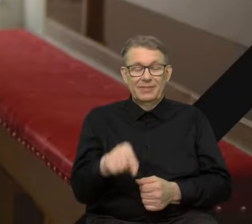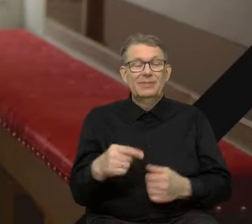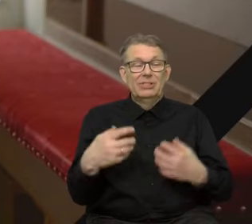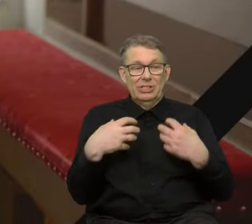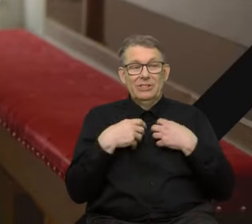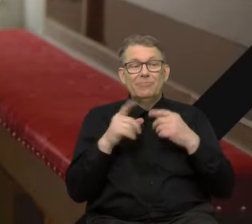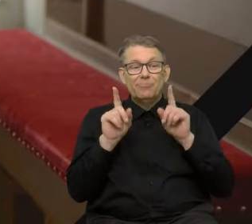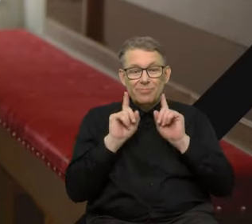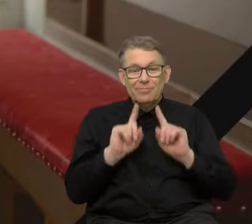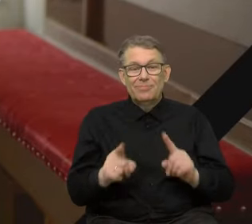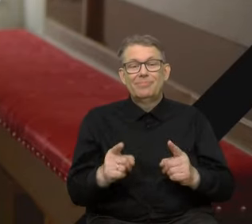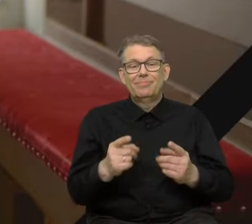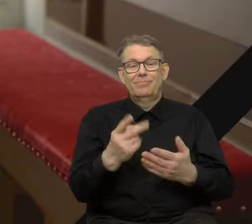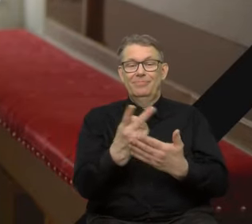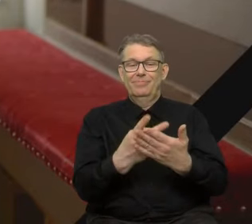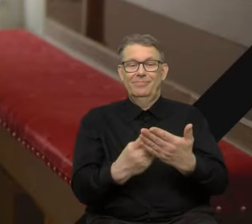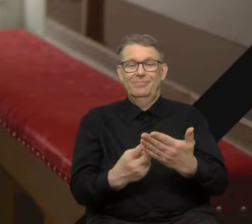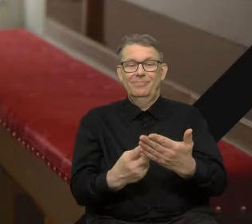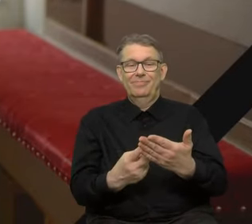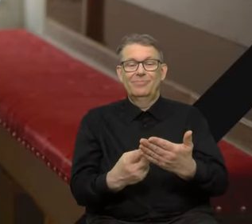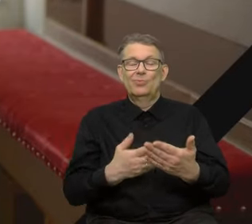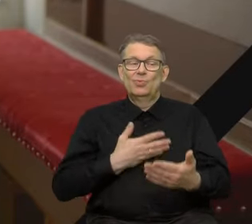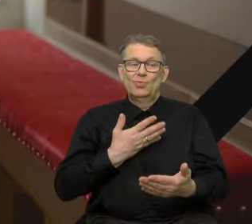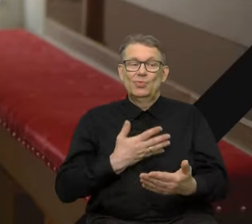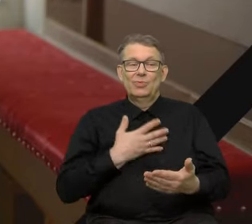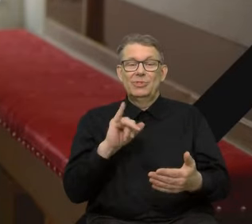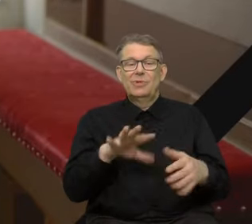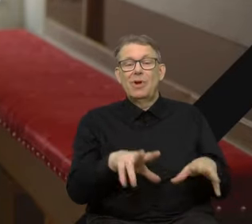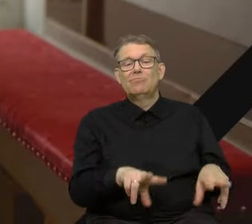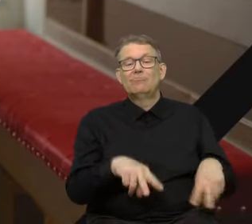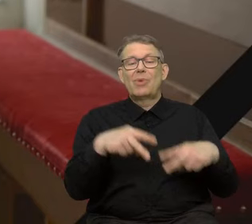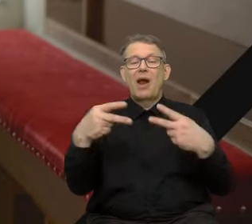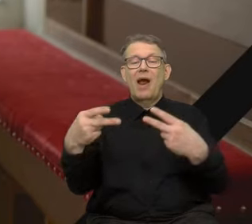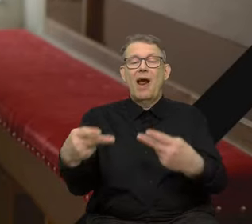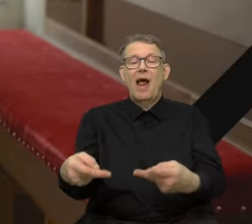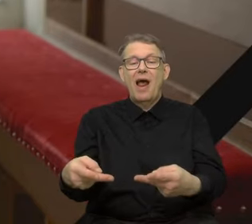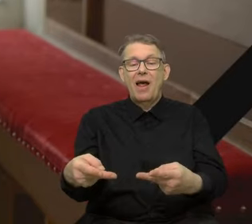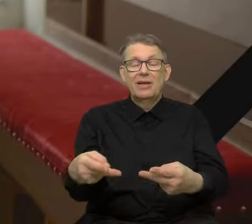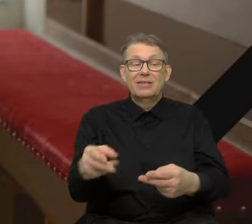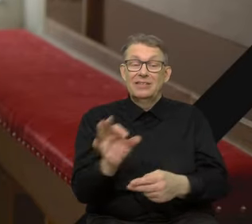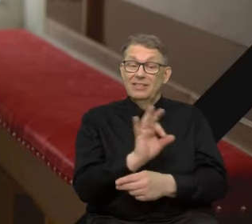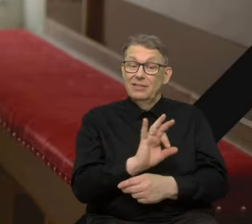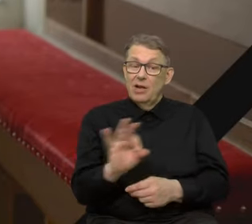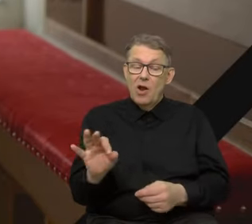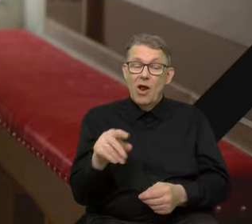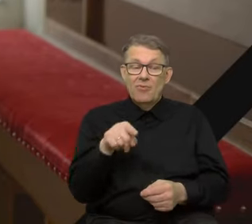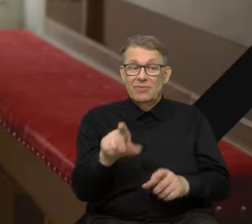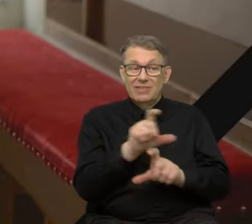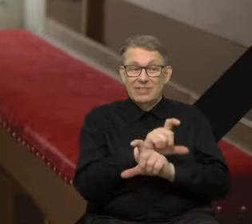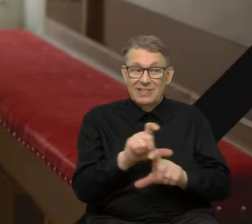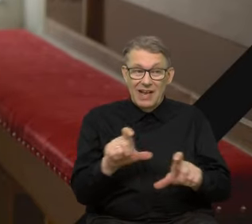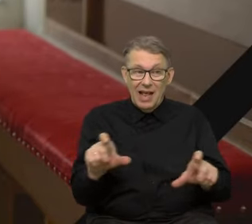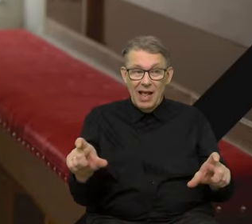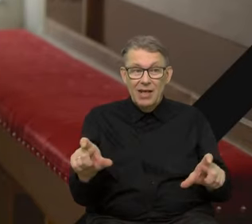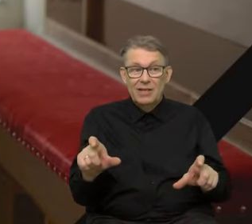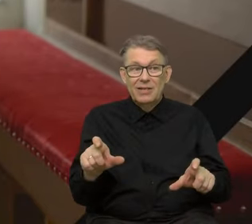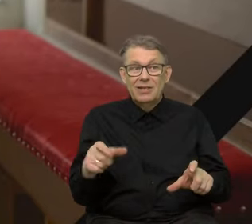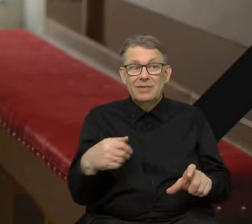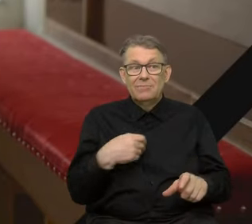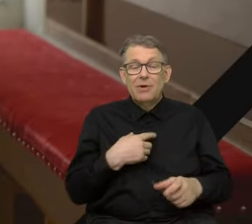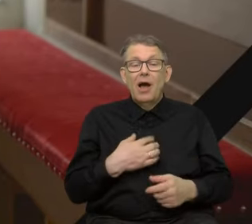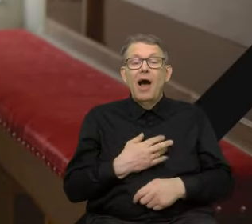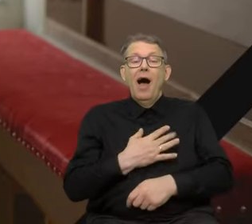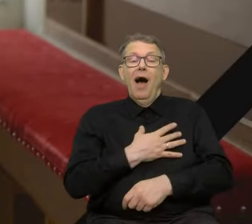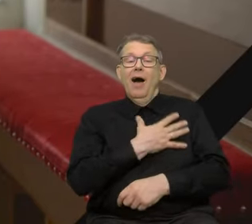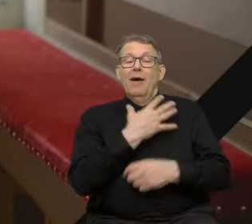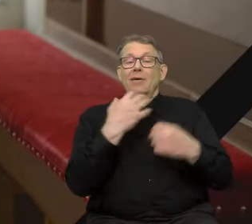rzeczywistość odczytać i ją przekazać. Szczególnie wtedy, kiedy mówiłem w zachwycie